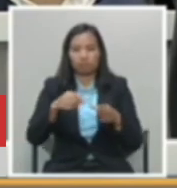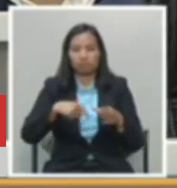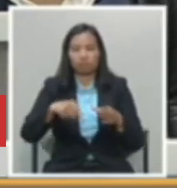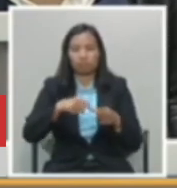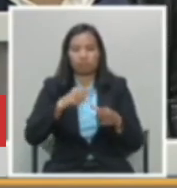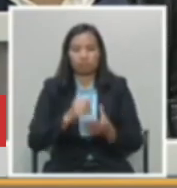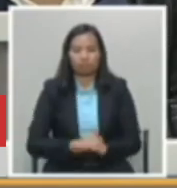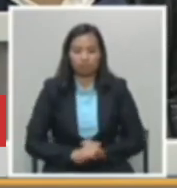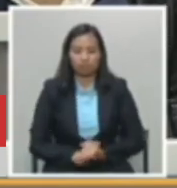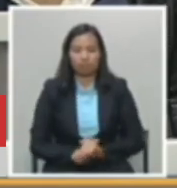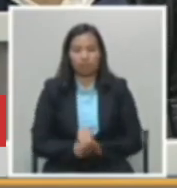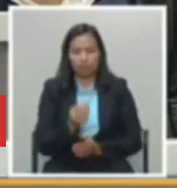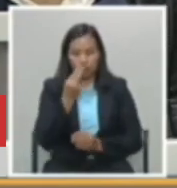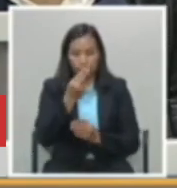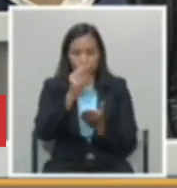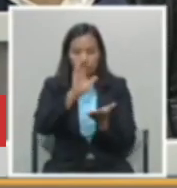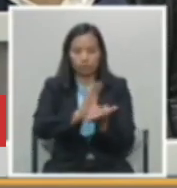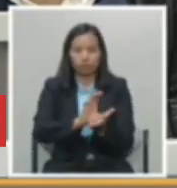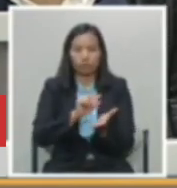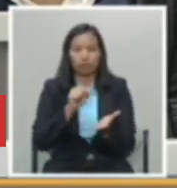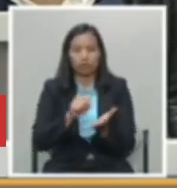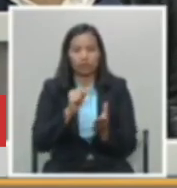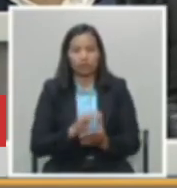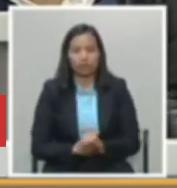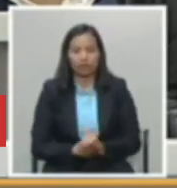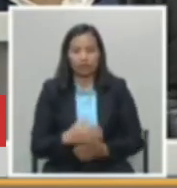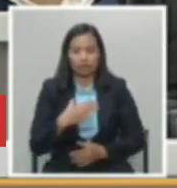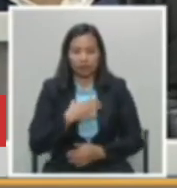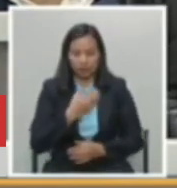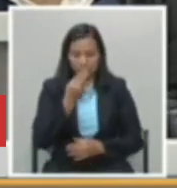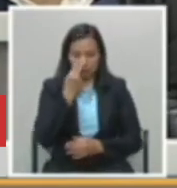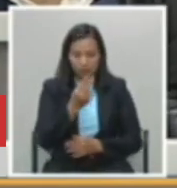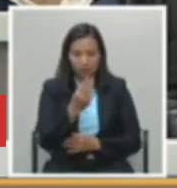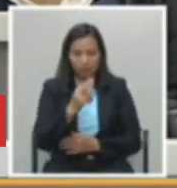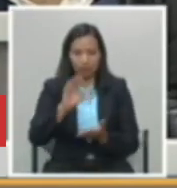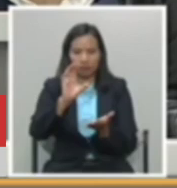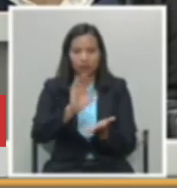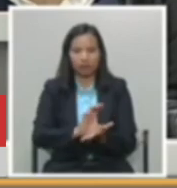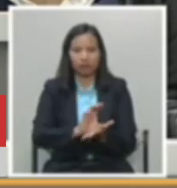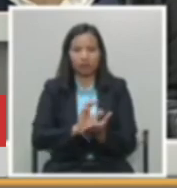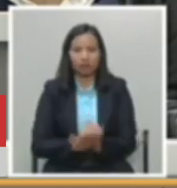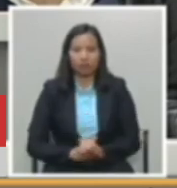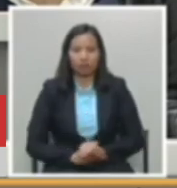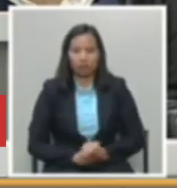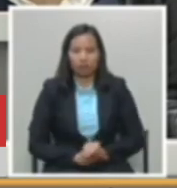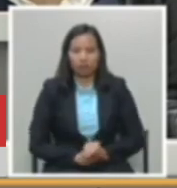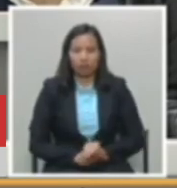งถ้าดูงบประมาณก็จะเห็นว่างบประมาณ